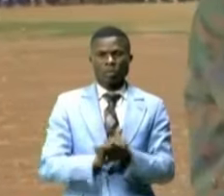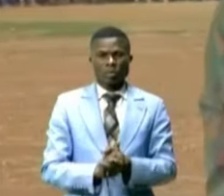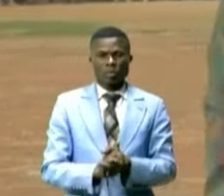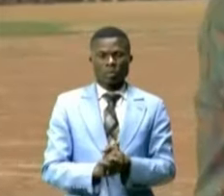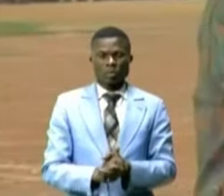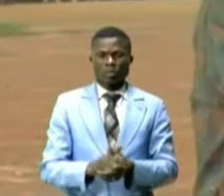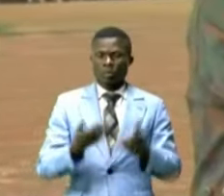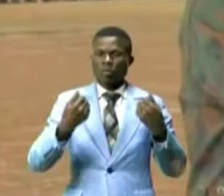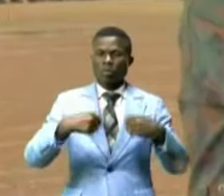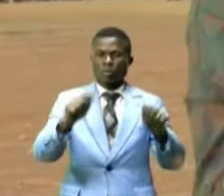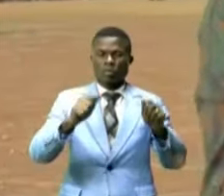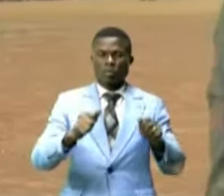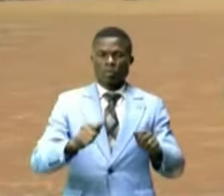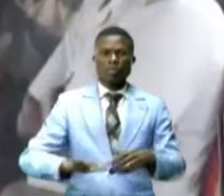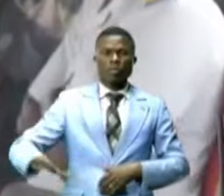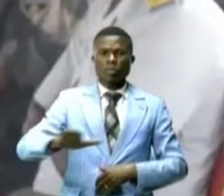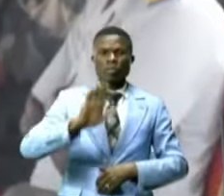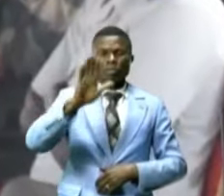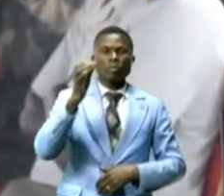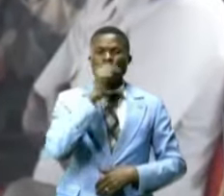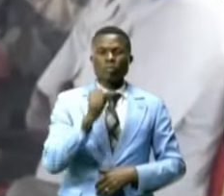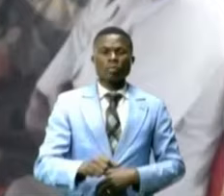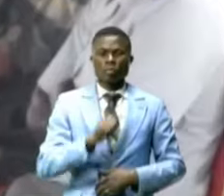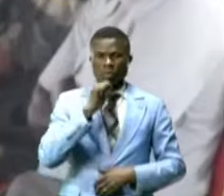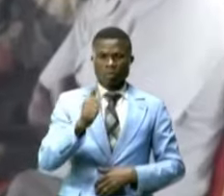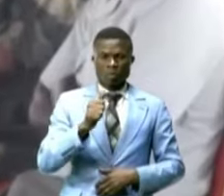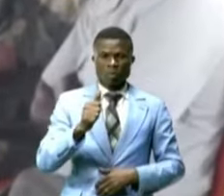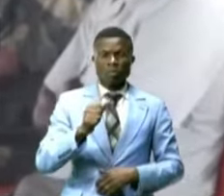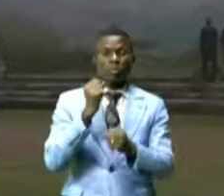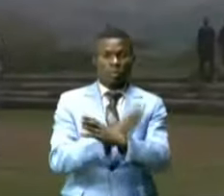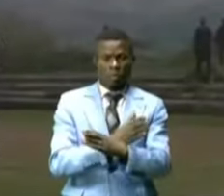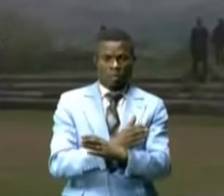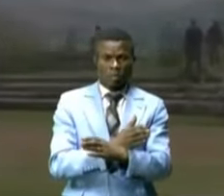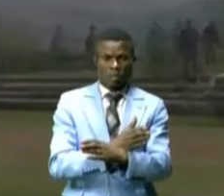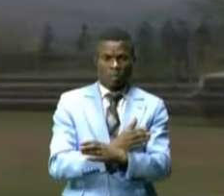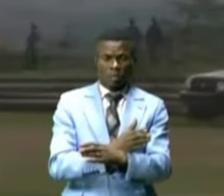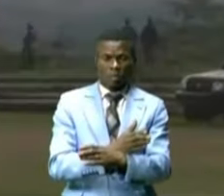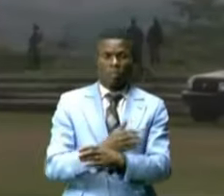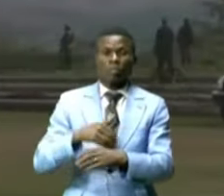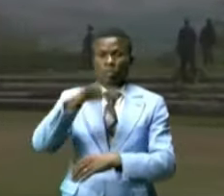un mot qui a pas de la yoté. Est-ce que vous êtes prêts à vous faire la front?